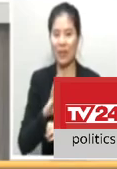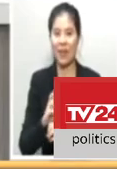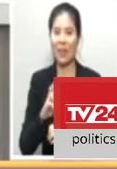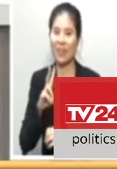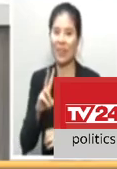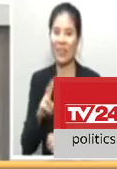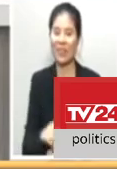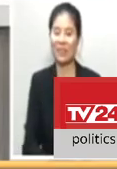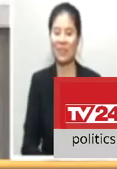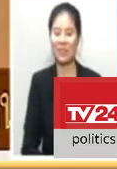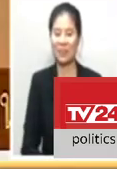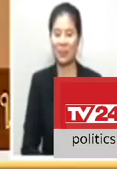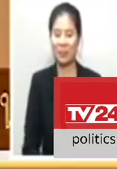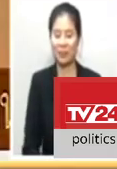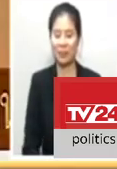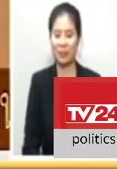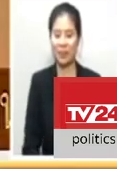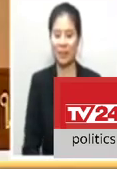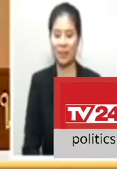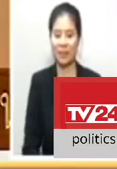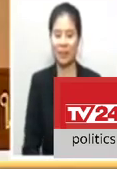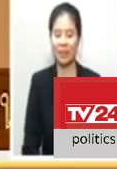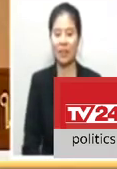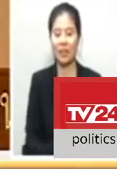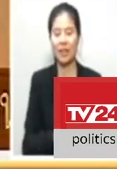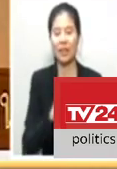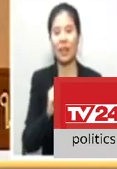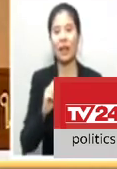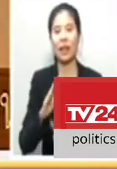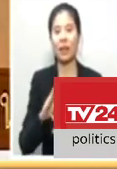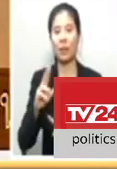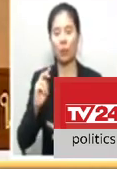ณครับ ท่านอนวาประชาธิปัตย์ครับเชิญ